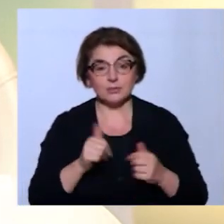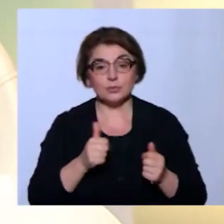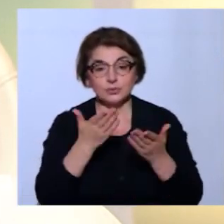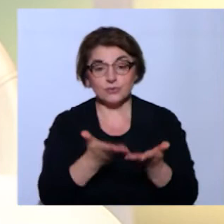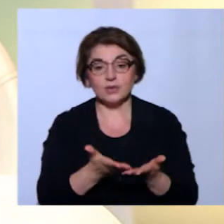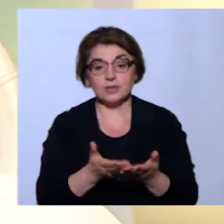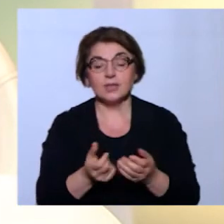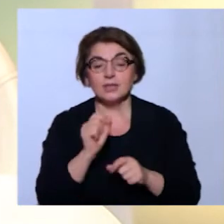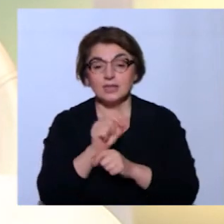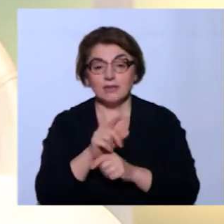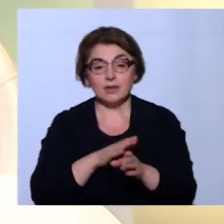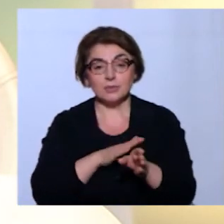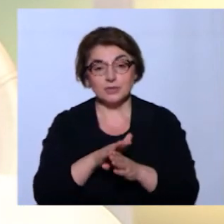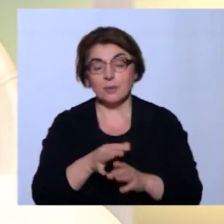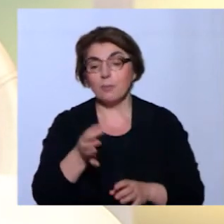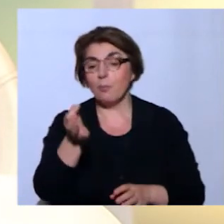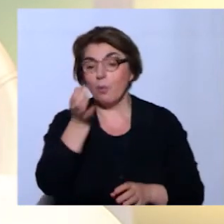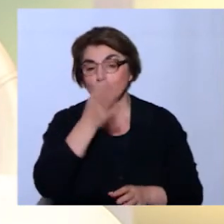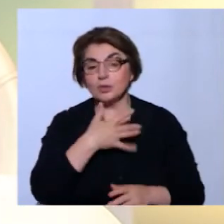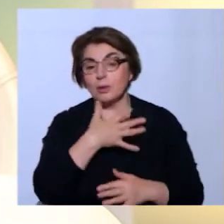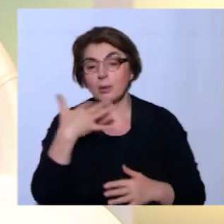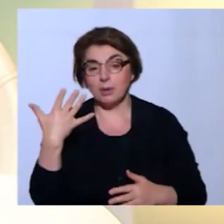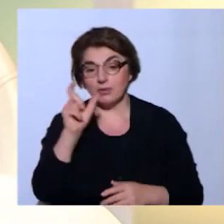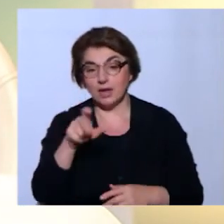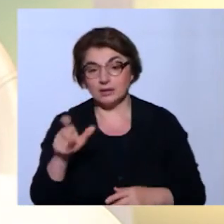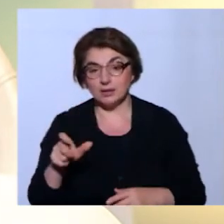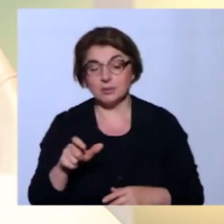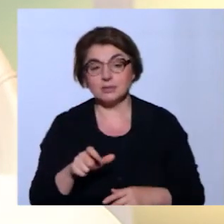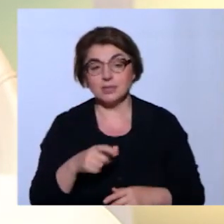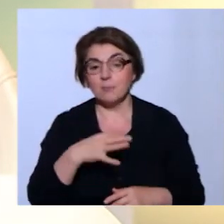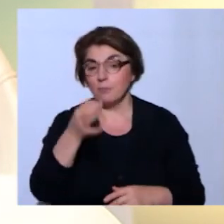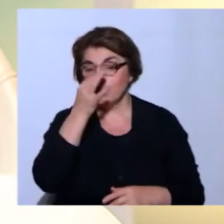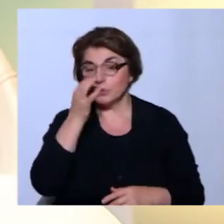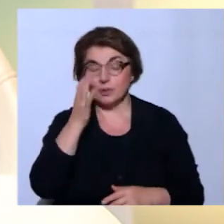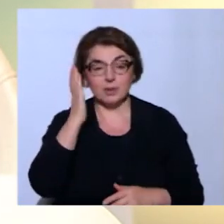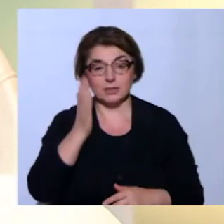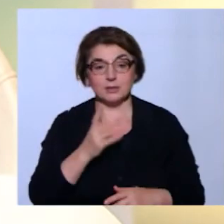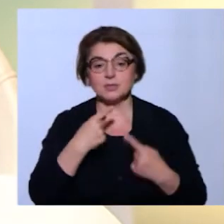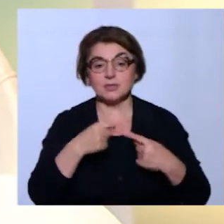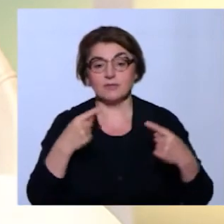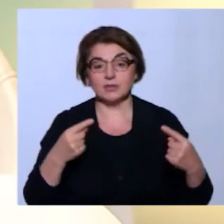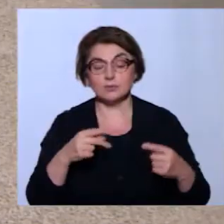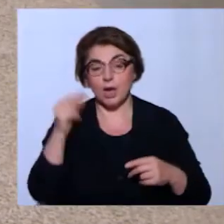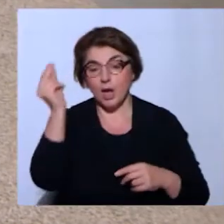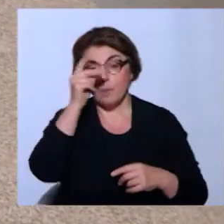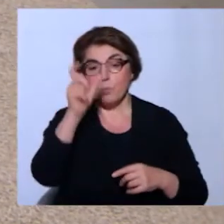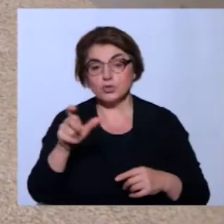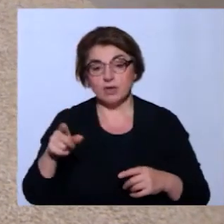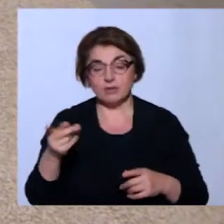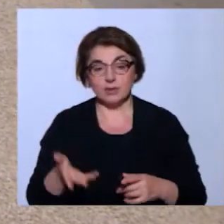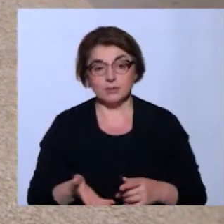თქვენი დავალება შესრულებული მოეწონება ბევრს და ბევრ მოწონებას დაიმსახურებს სხვადასხვა